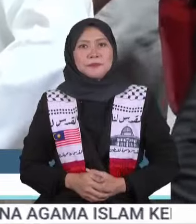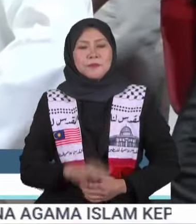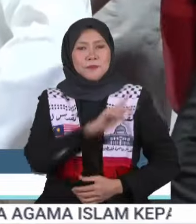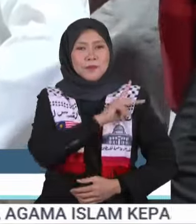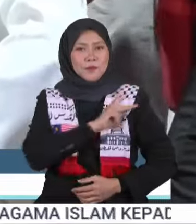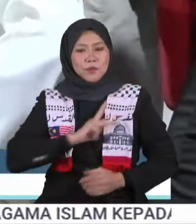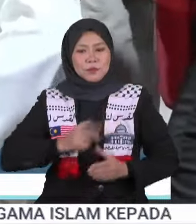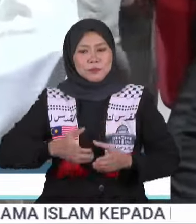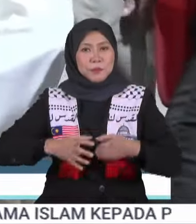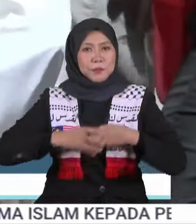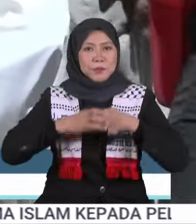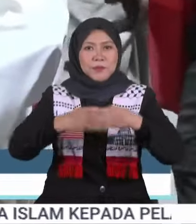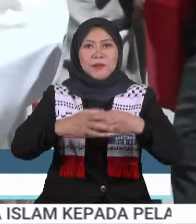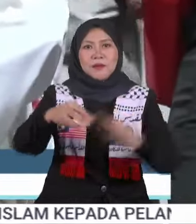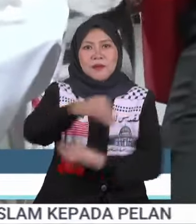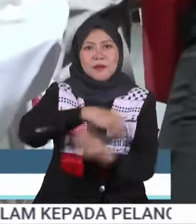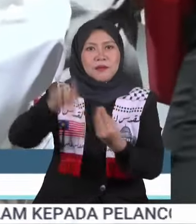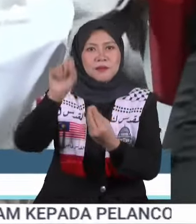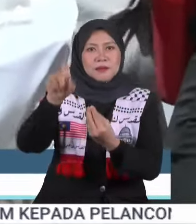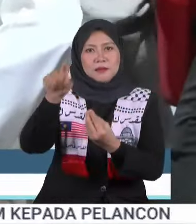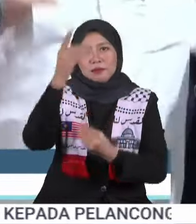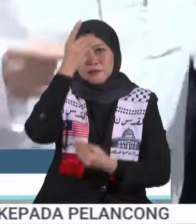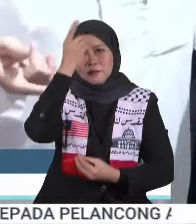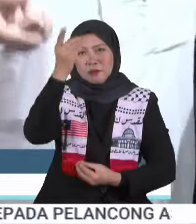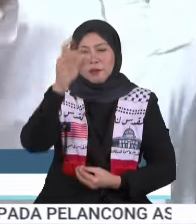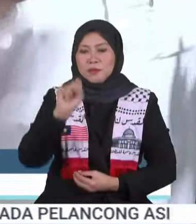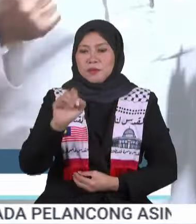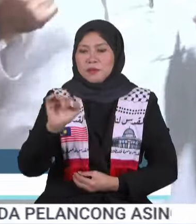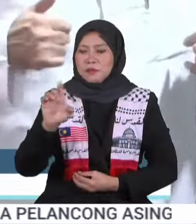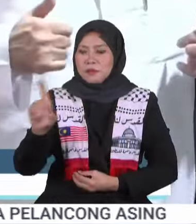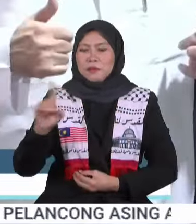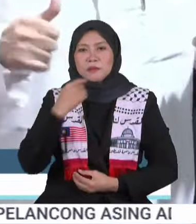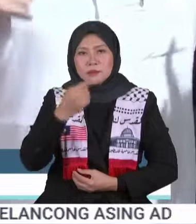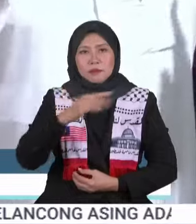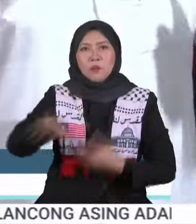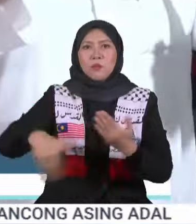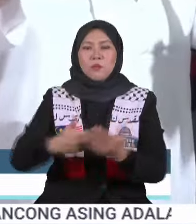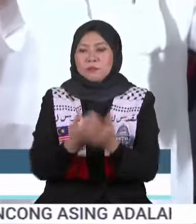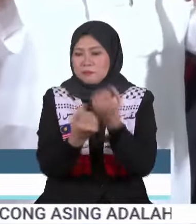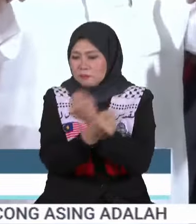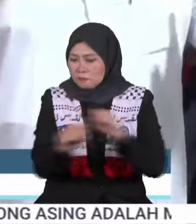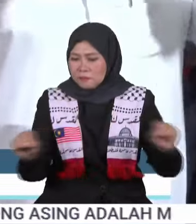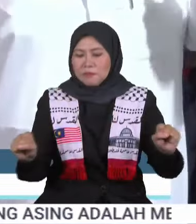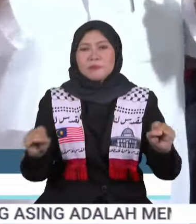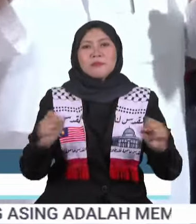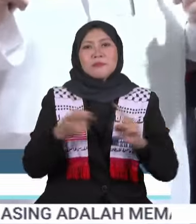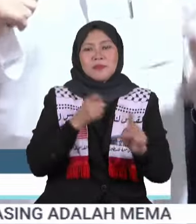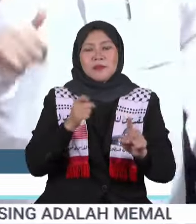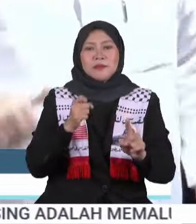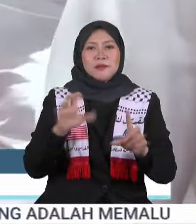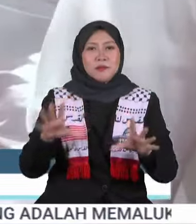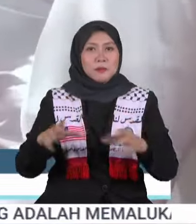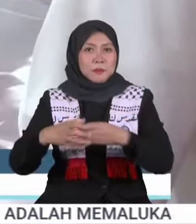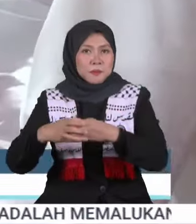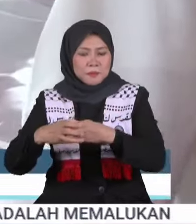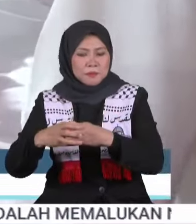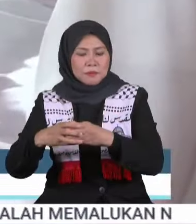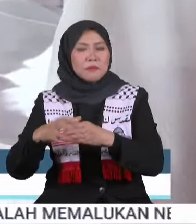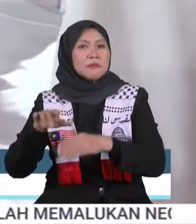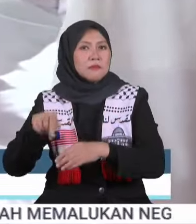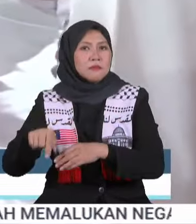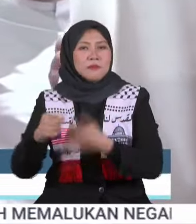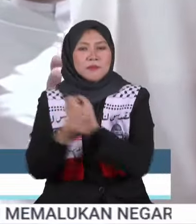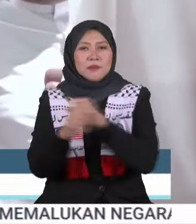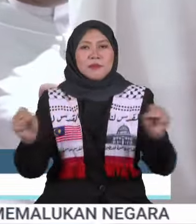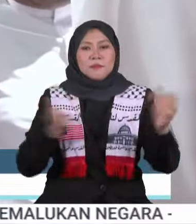Ketua Rombongan Haji Datuk Seri Syed Saleh Syed Abdul Rahman berkata segala persiapan yang dilakukan pihak Masyariq Holdings dalam